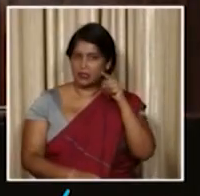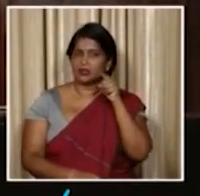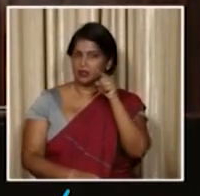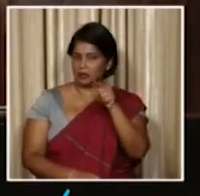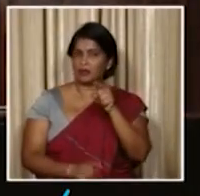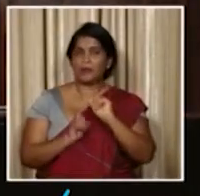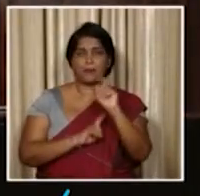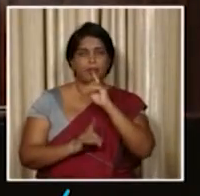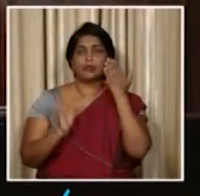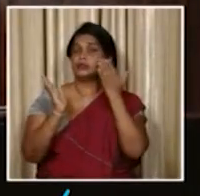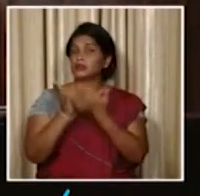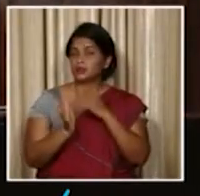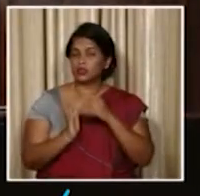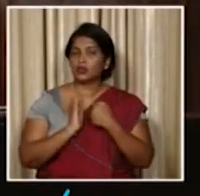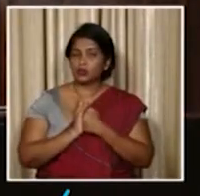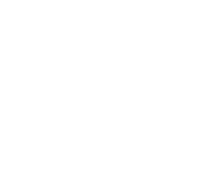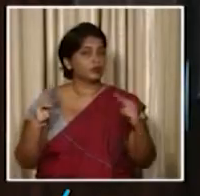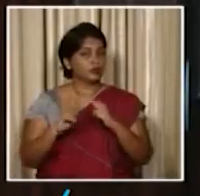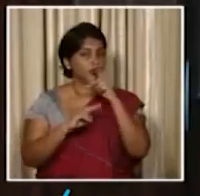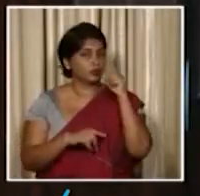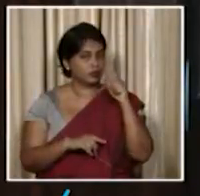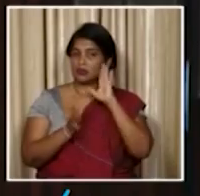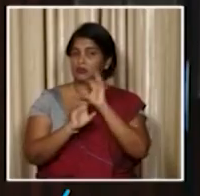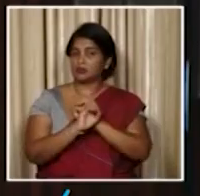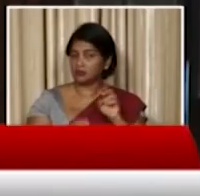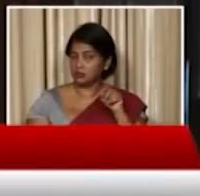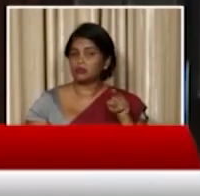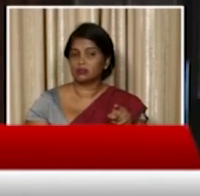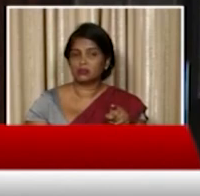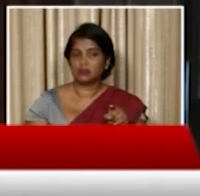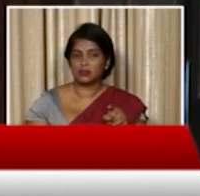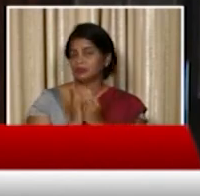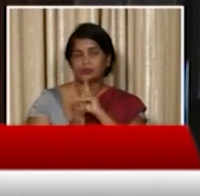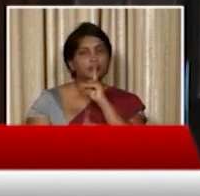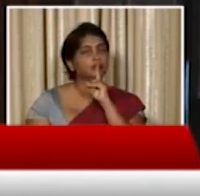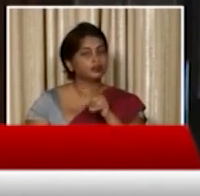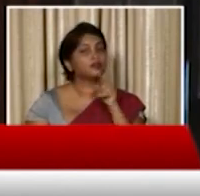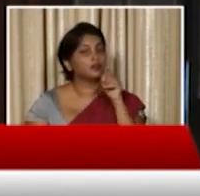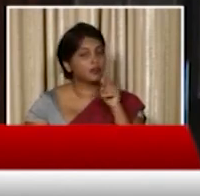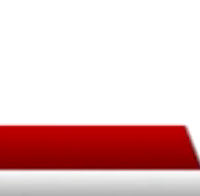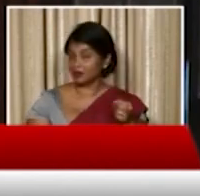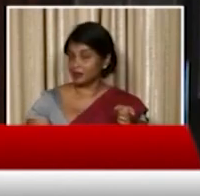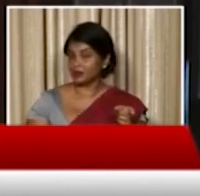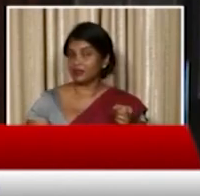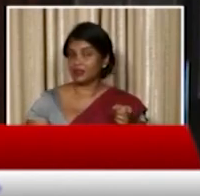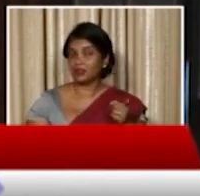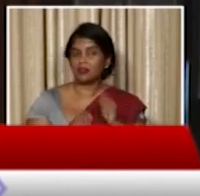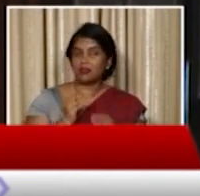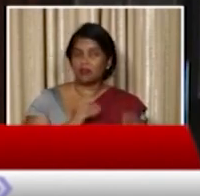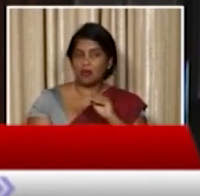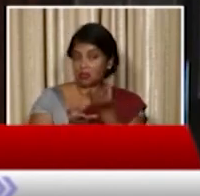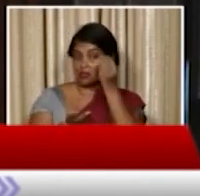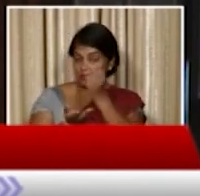මේ සභාවට ඉදිරිපත් කරා ගරු ශ්‍රේෂ්ඨාධිකරණයේ නිර්දේශය ප්‍රතිතස්ත පනත සම්බන්ධව ඔබතුමා කිව්වා මේකට විකල්ප